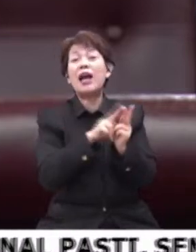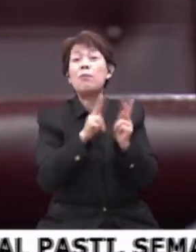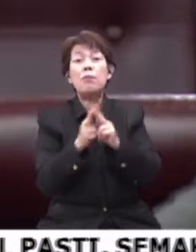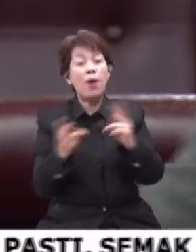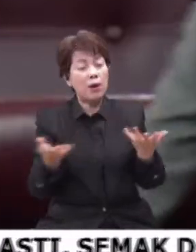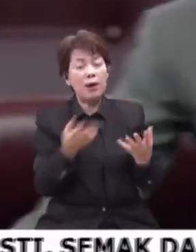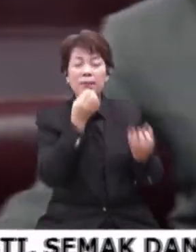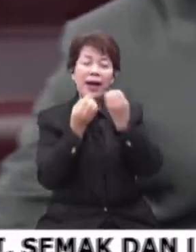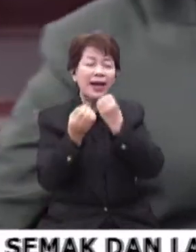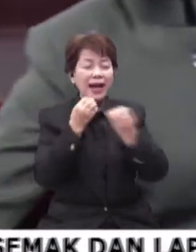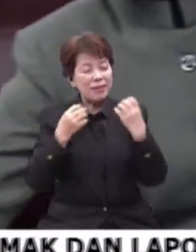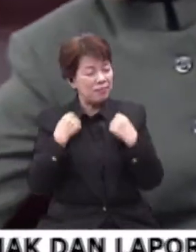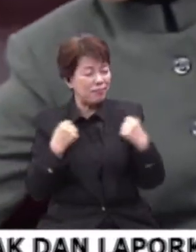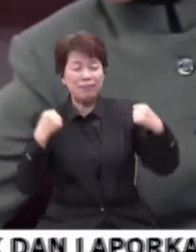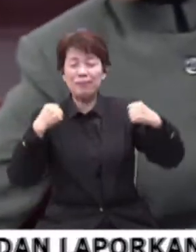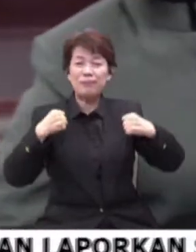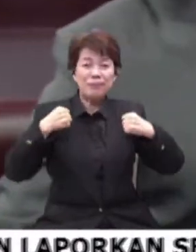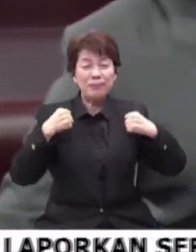makan